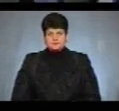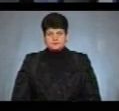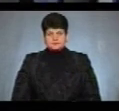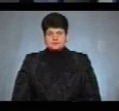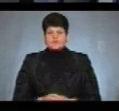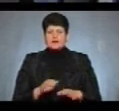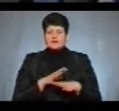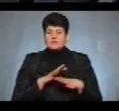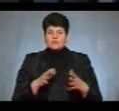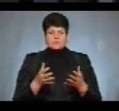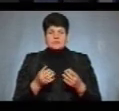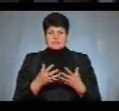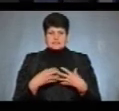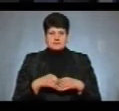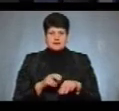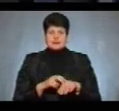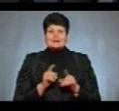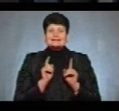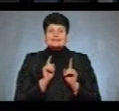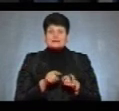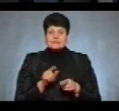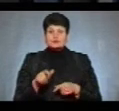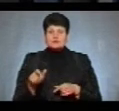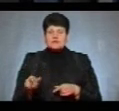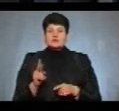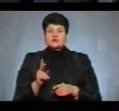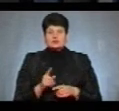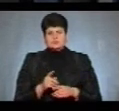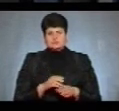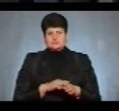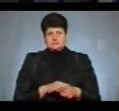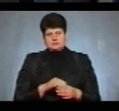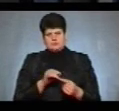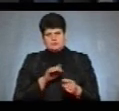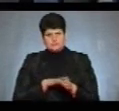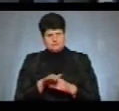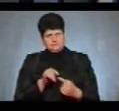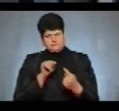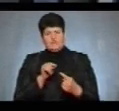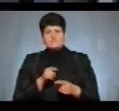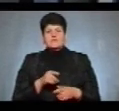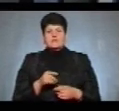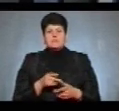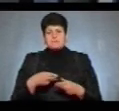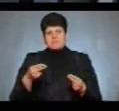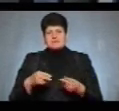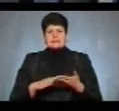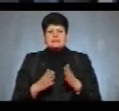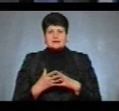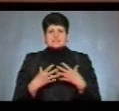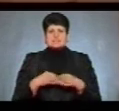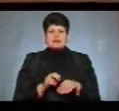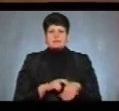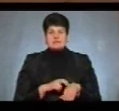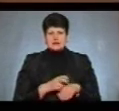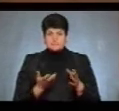Не будуть приймати сімейні лікарі лише тих пацієнтів, які категорично відмовляються по якійсь причині підписувати декларацію сімейним